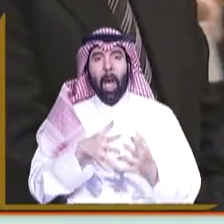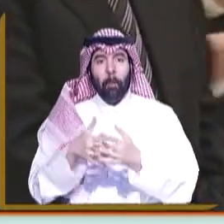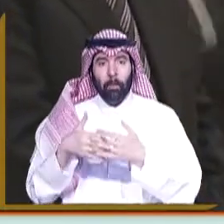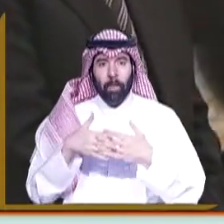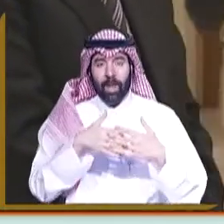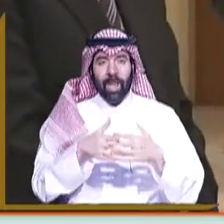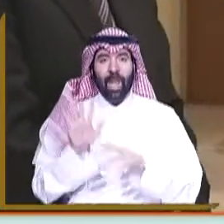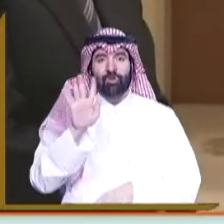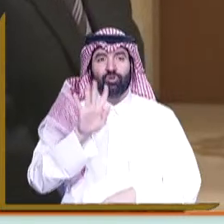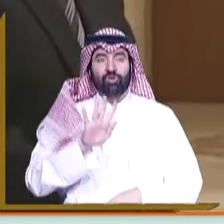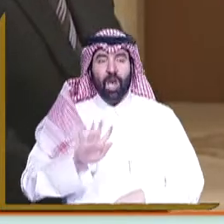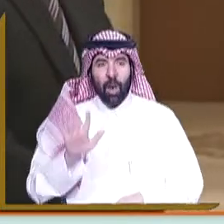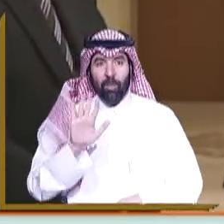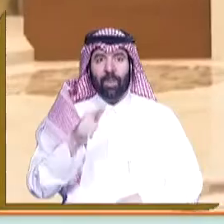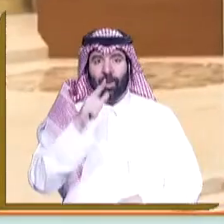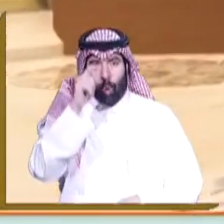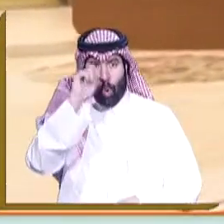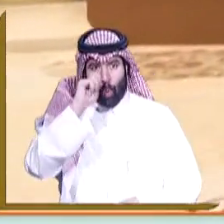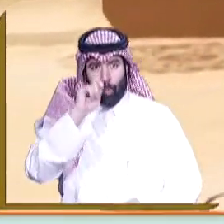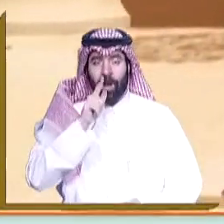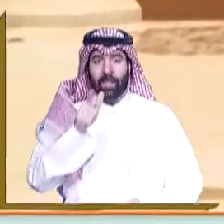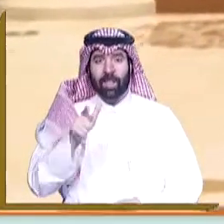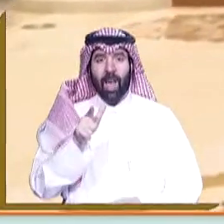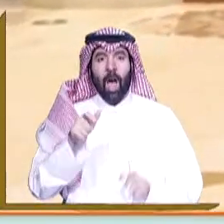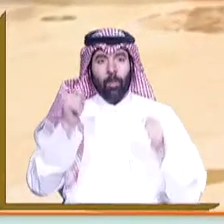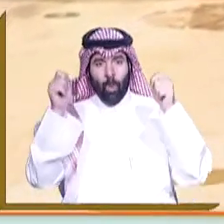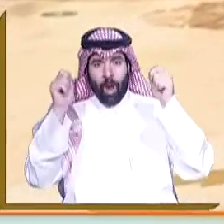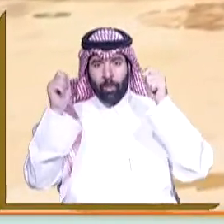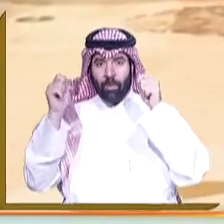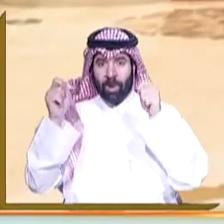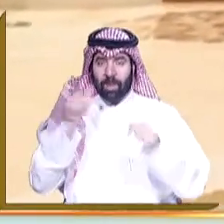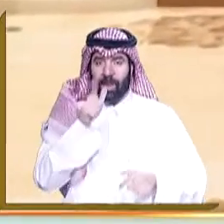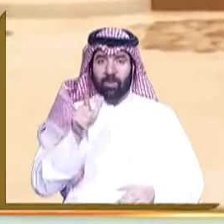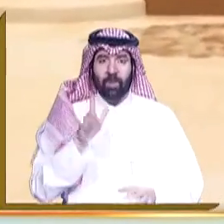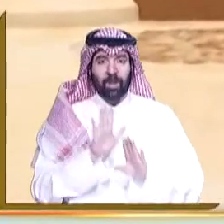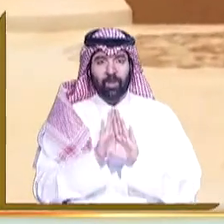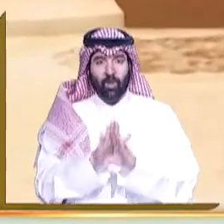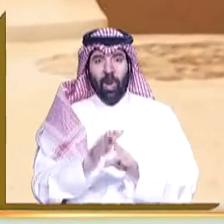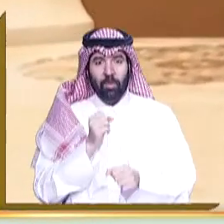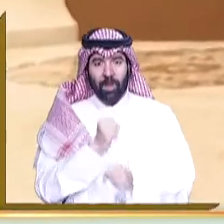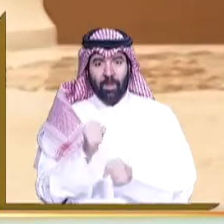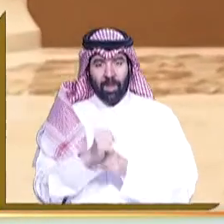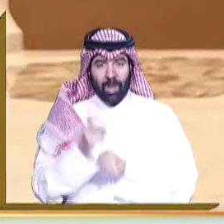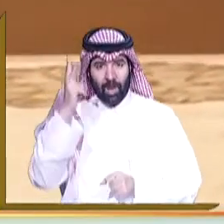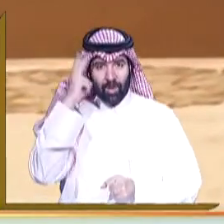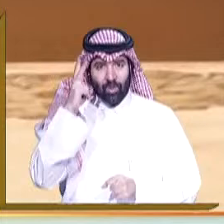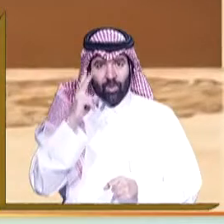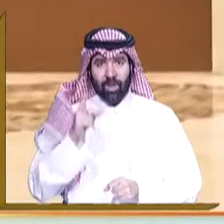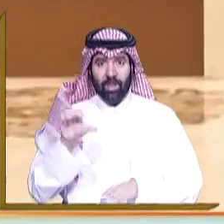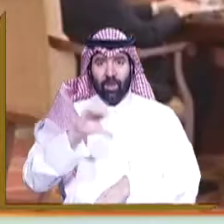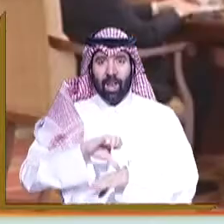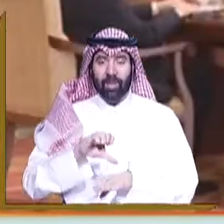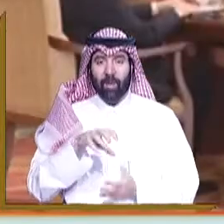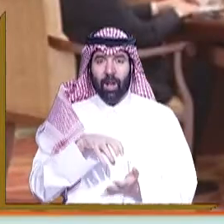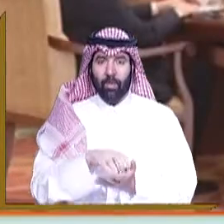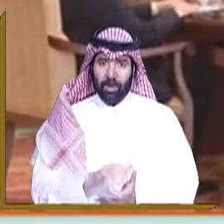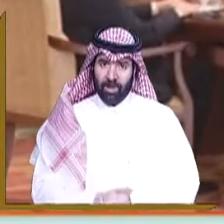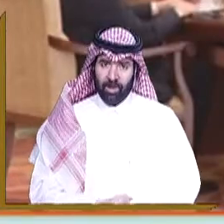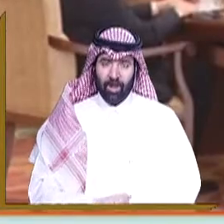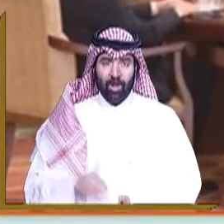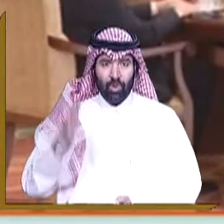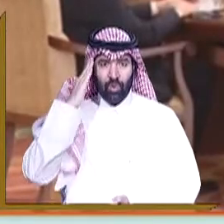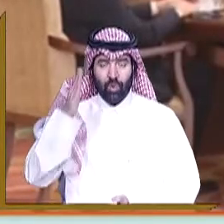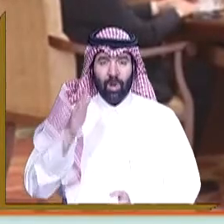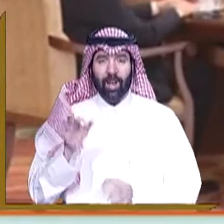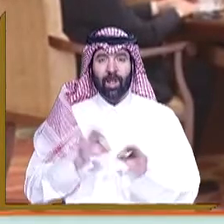ضخها وفي دفعها هذه التحركات المباركة التي تقودها المملكة في العواصم العالمية. إذن كل